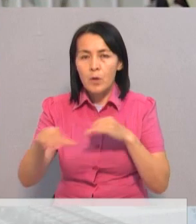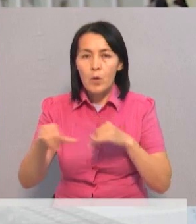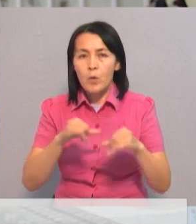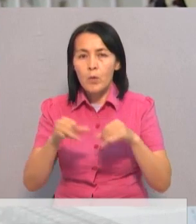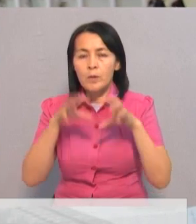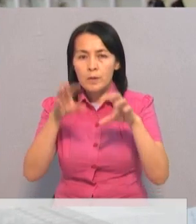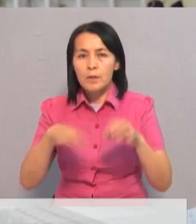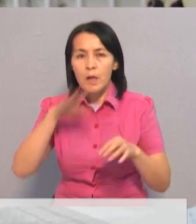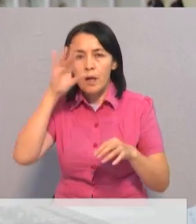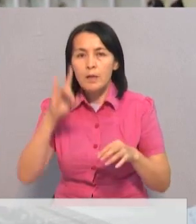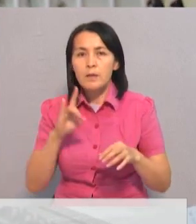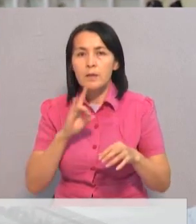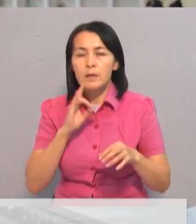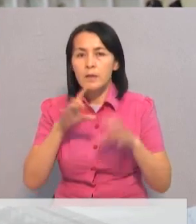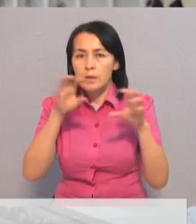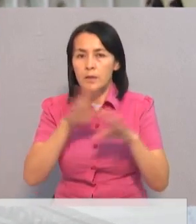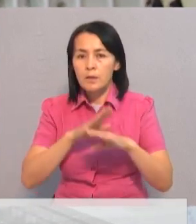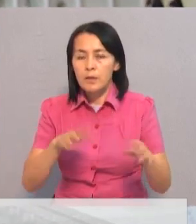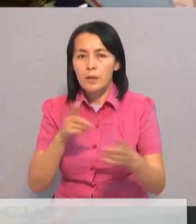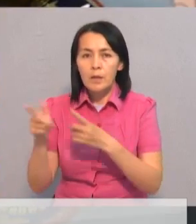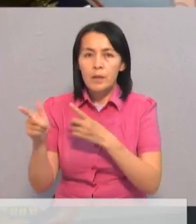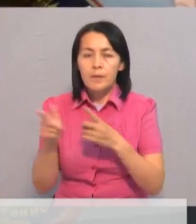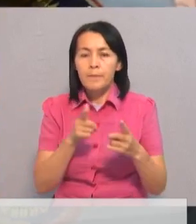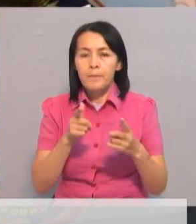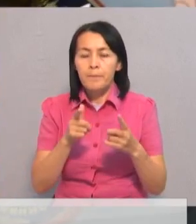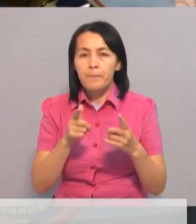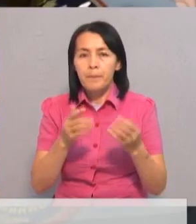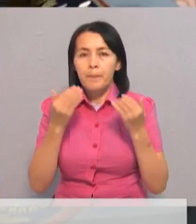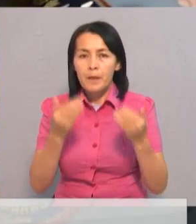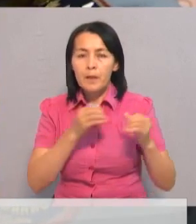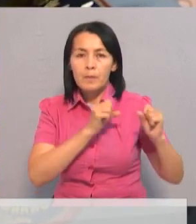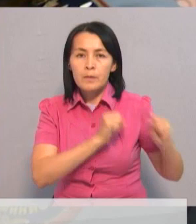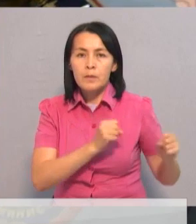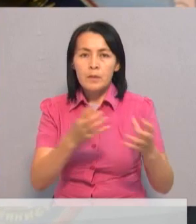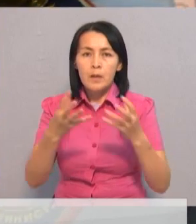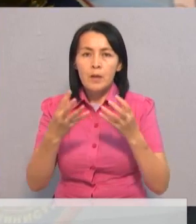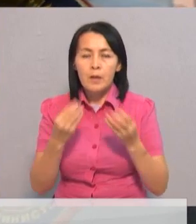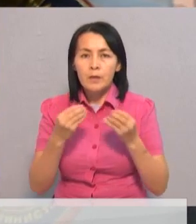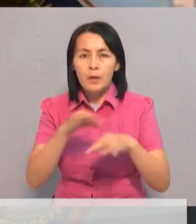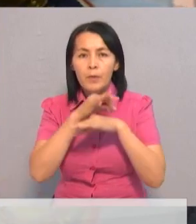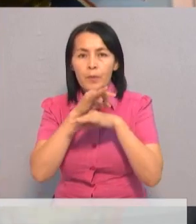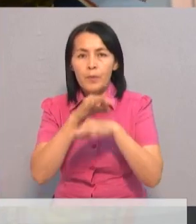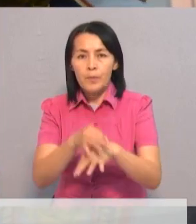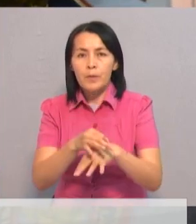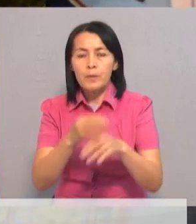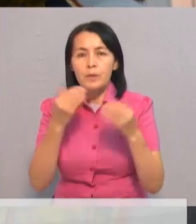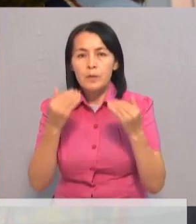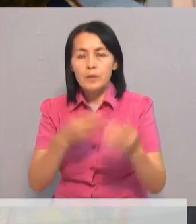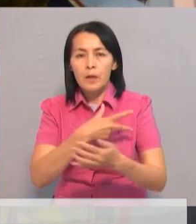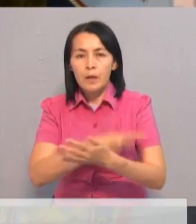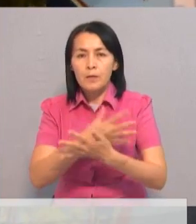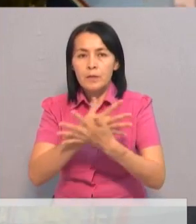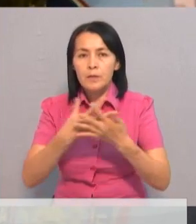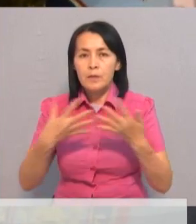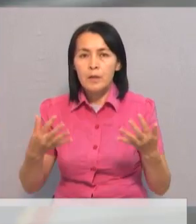Уголовного кодекса Республики Казахстан «Незаконное изготовление, переработка, приобретение, хранение, перевозка без цели сбыта